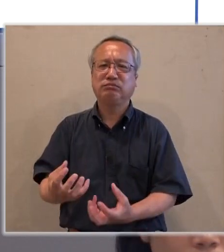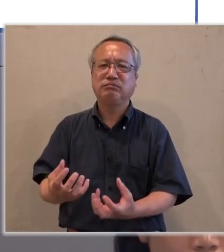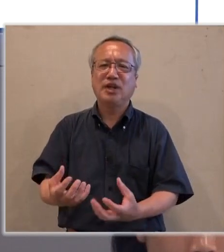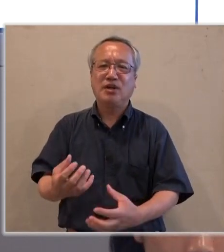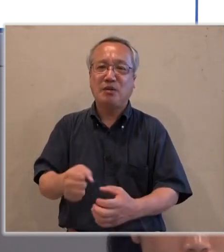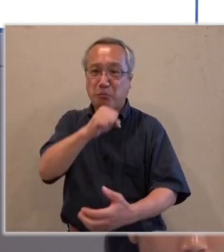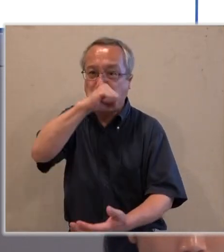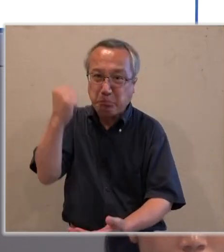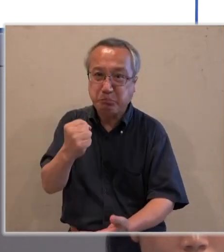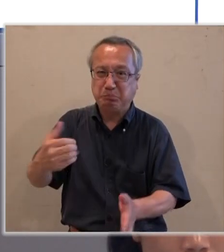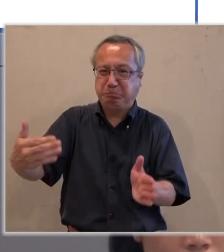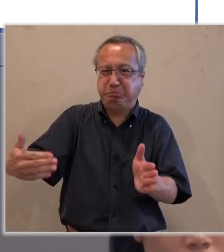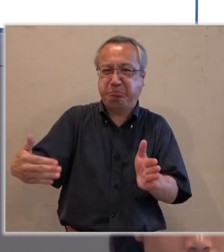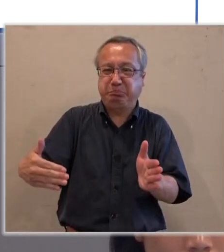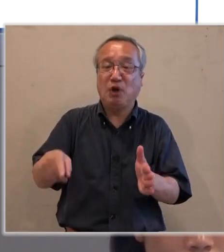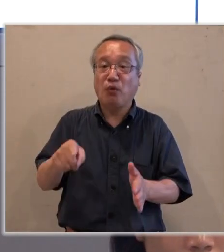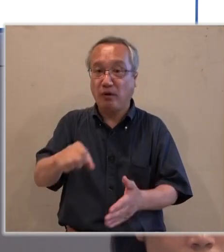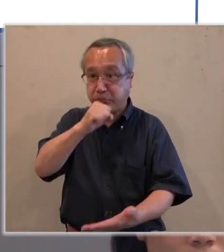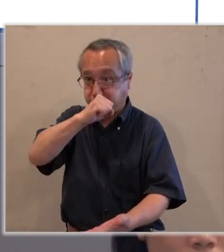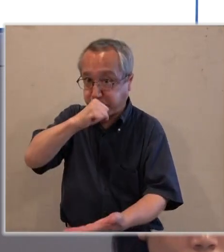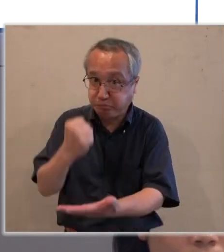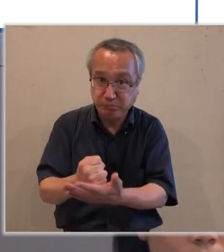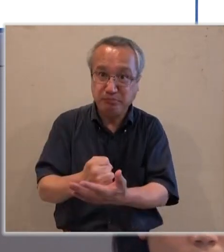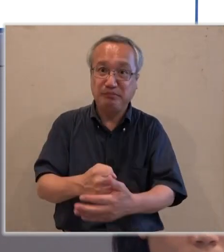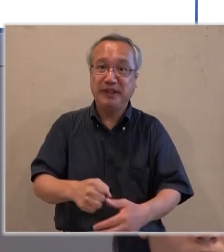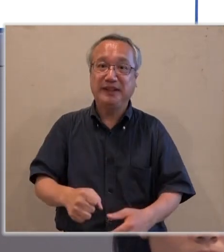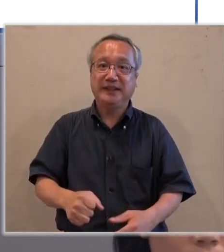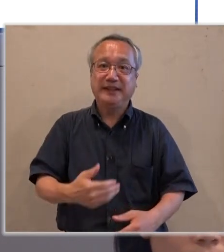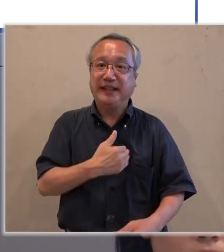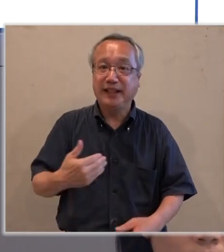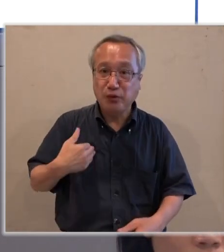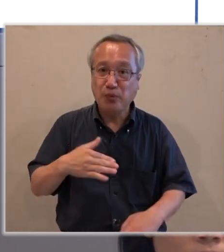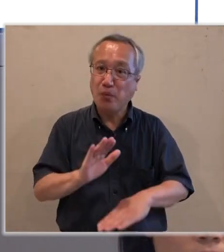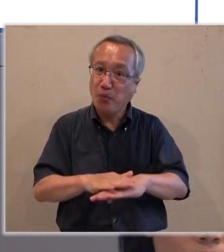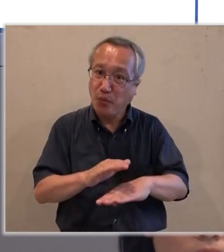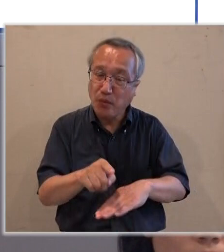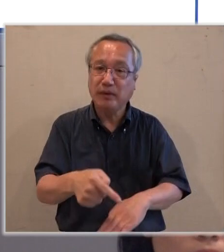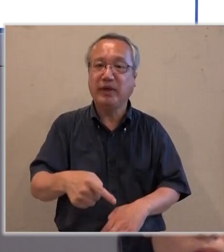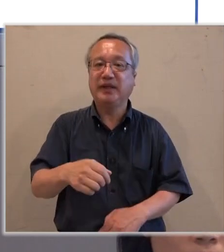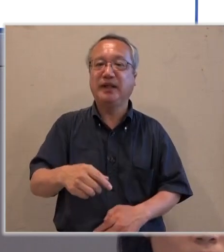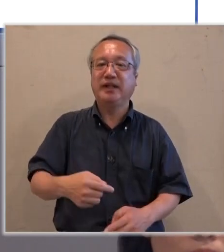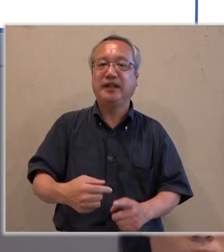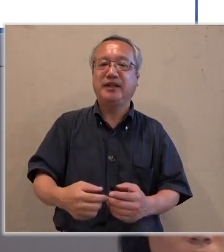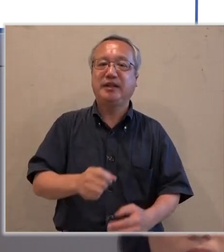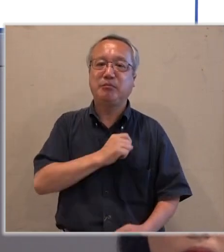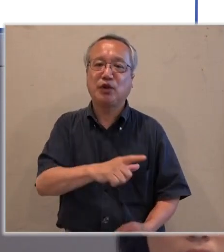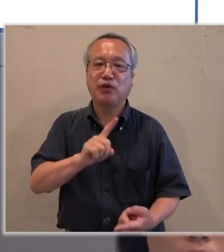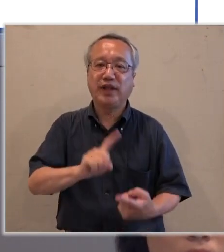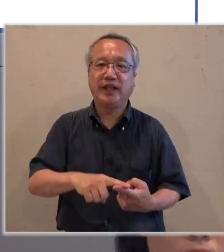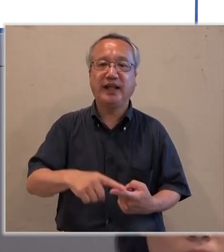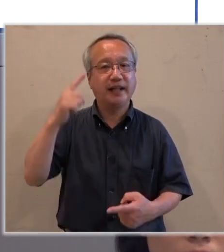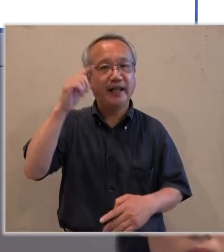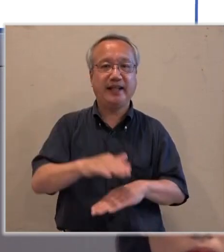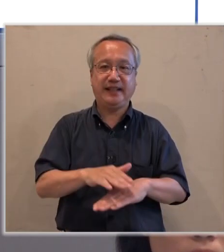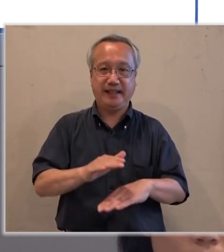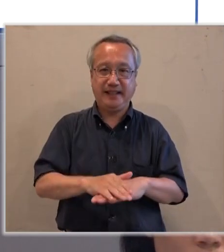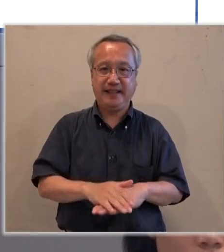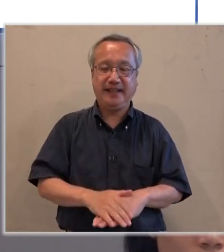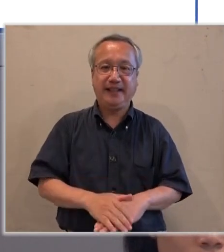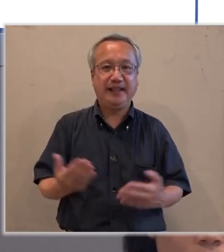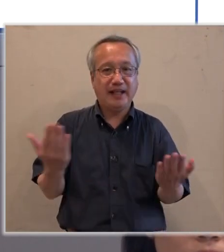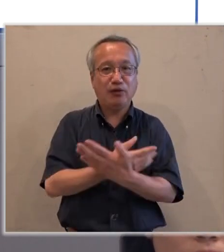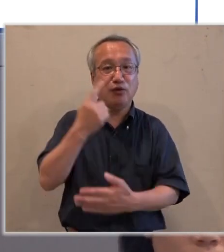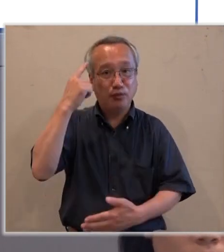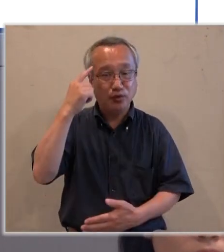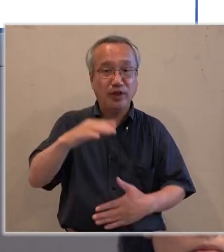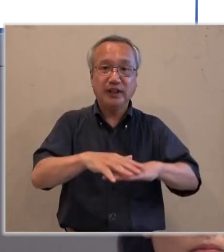けるかっていうところは一個、ポジティブに考える上での材料になるかなというふうに思っていて、まあ、これが札幌にどれくらい還元されるかっていうところは少しご